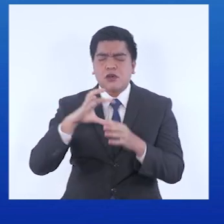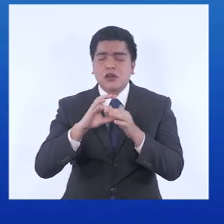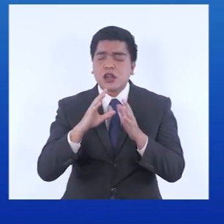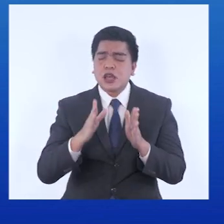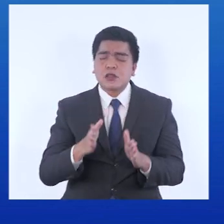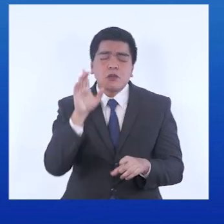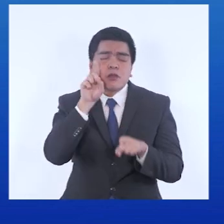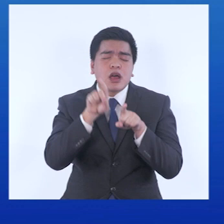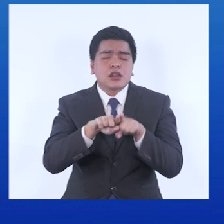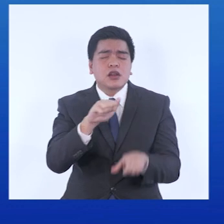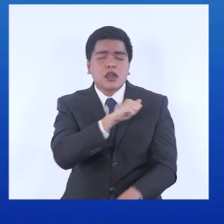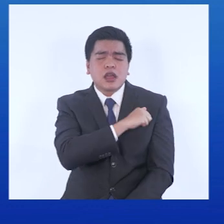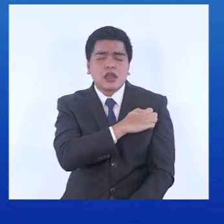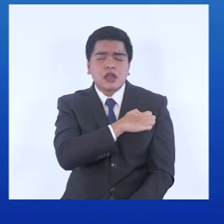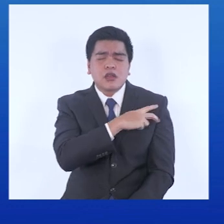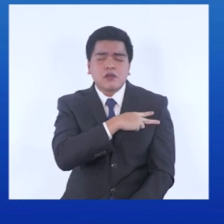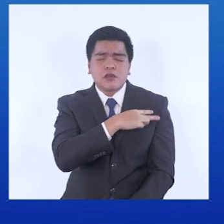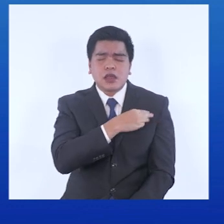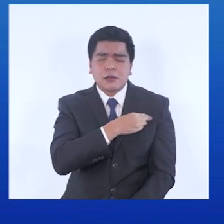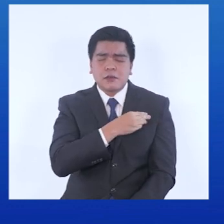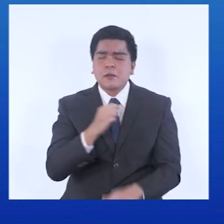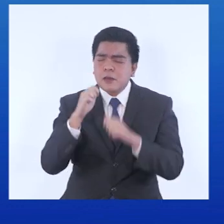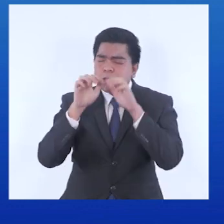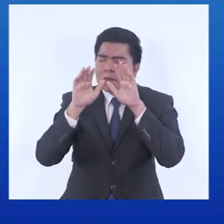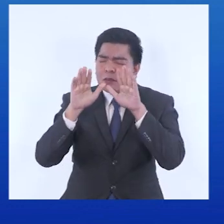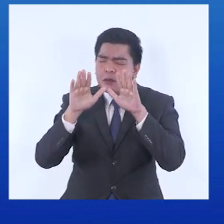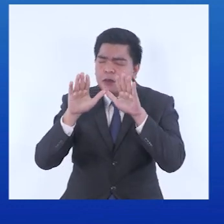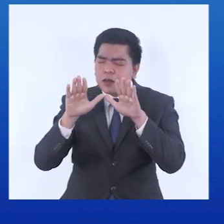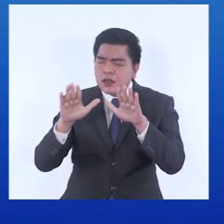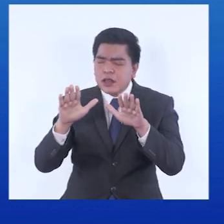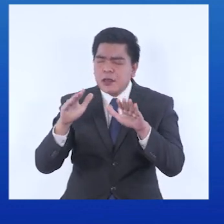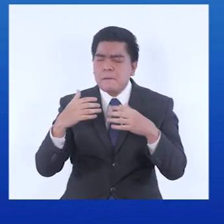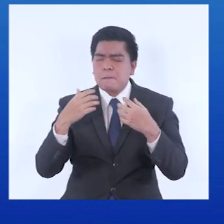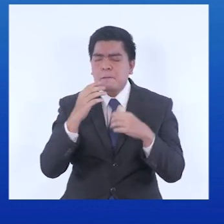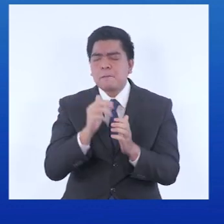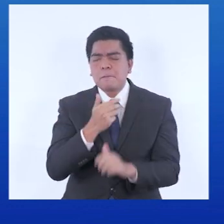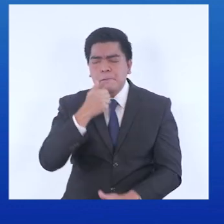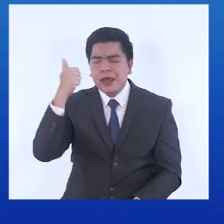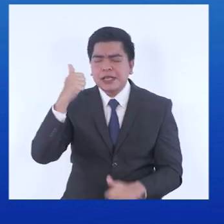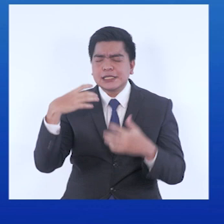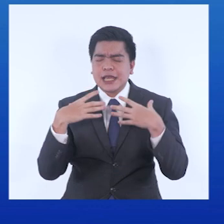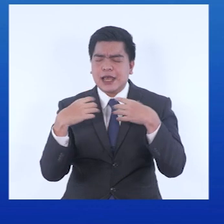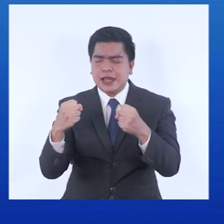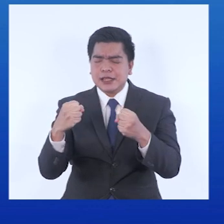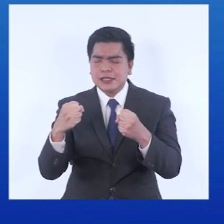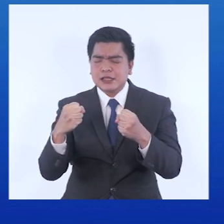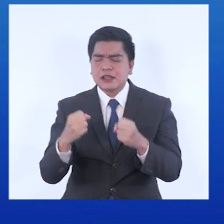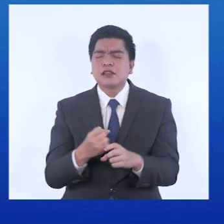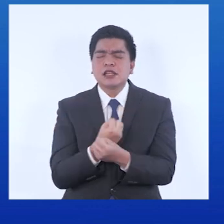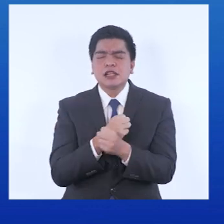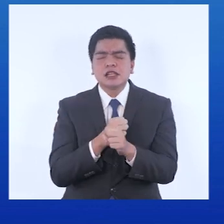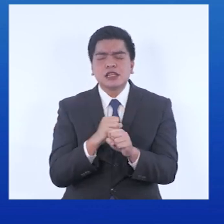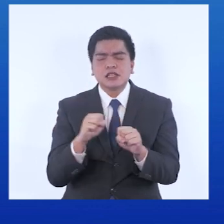ng pinakamabuting kalusugan, malayo sa lahat ng uri ng karamdaman, alang-alang na rin po